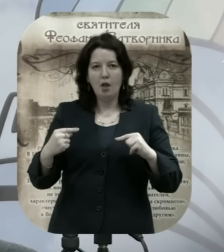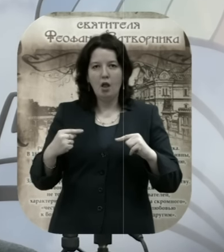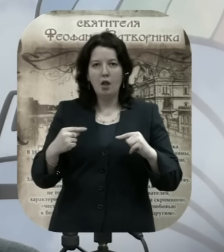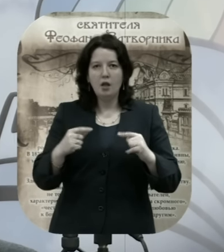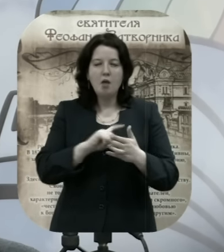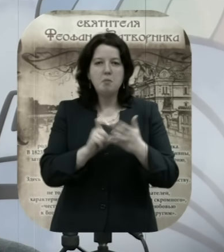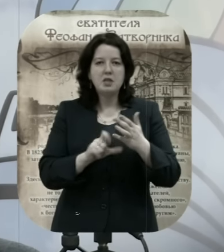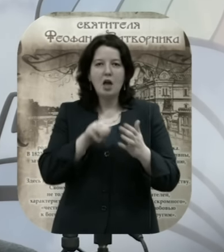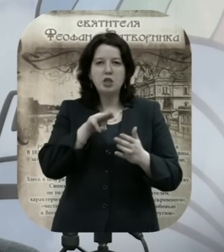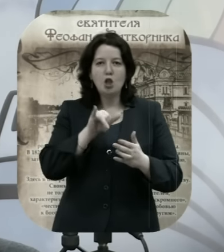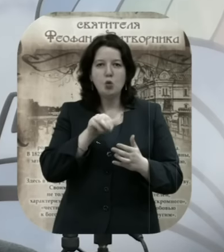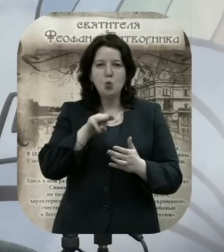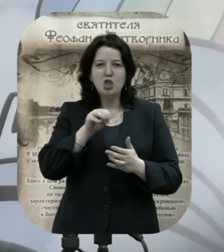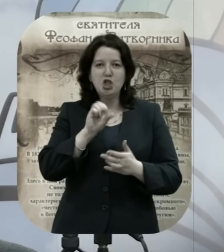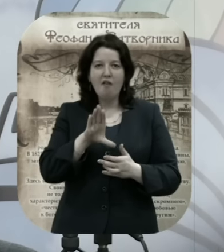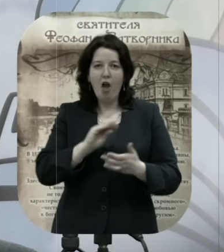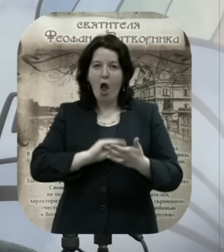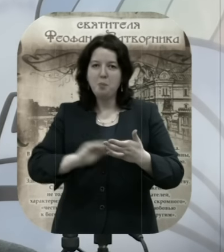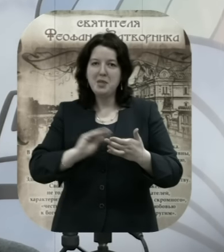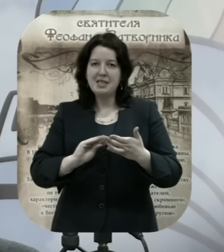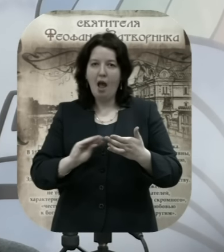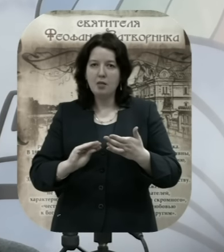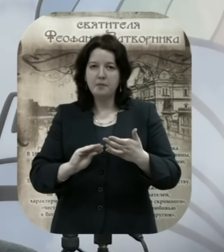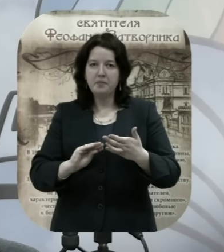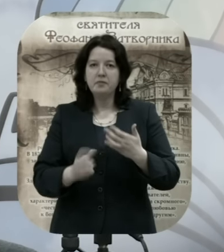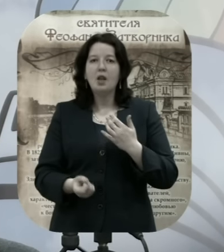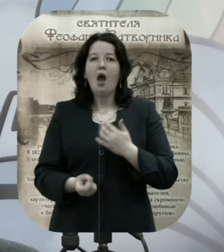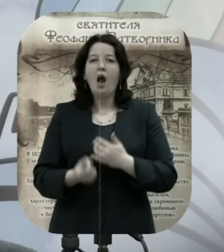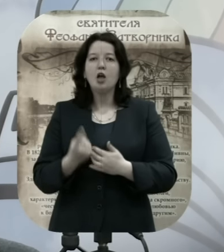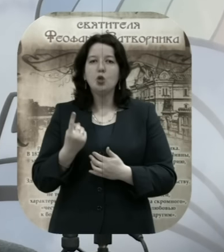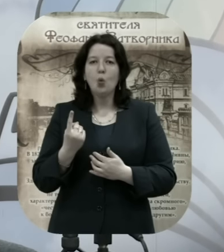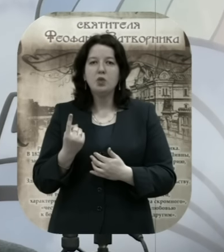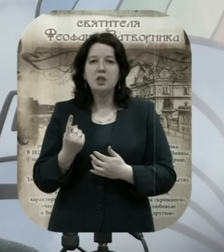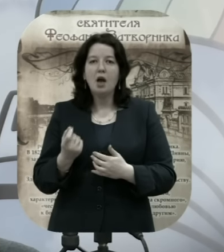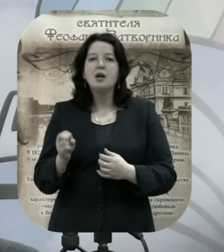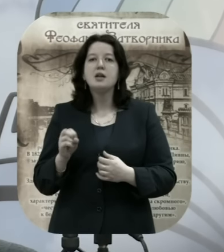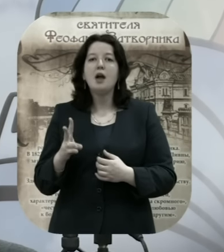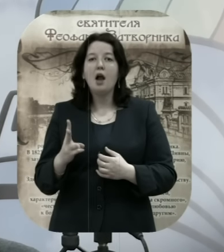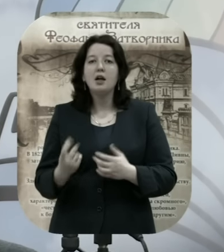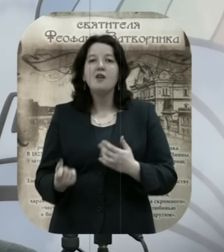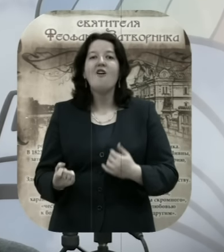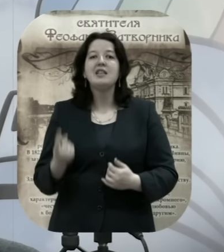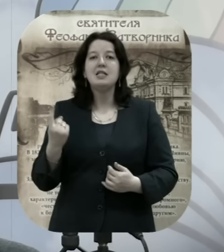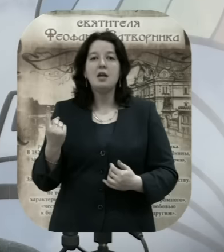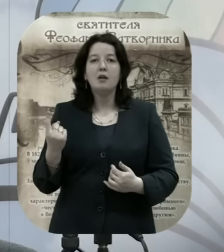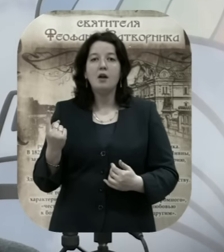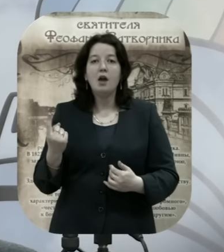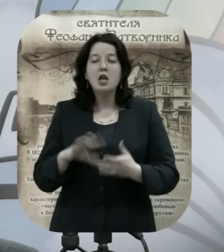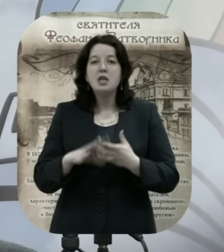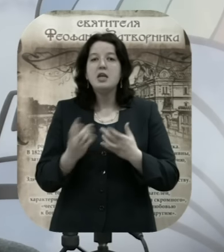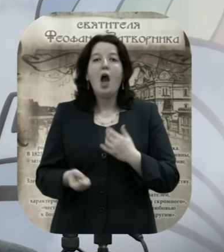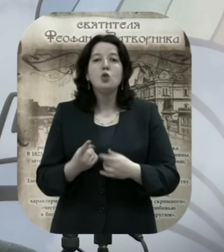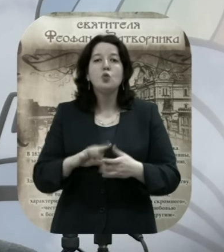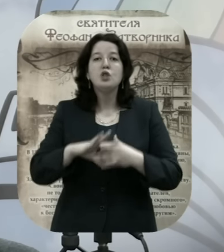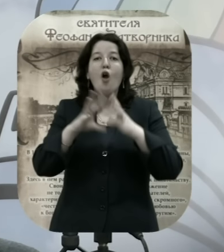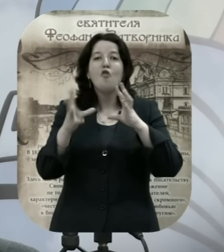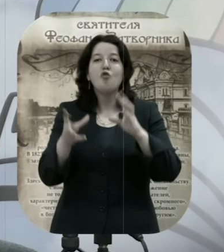Тютчев писал же, откуда, как разлад возник, и от чего же в общем